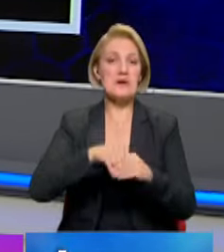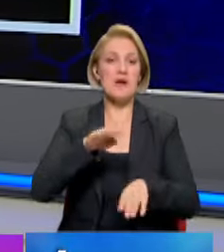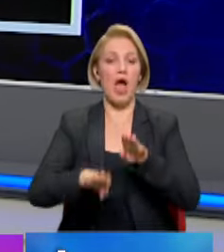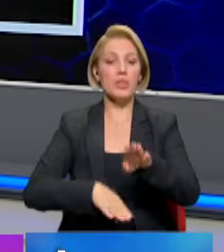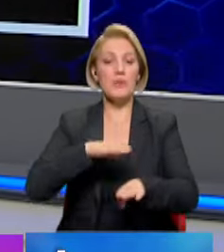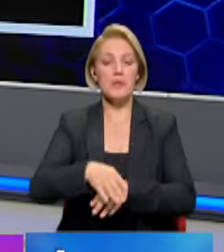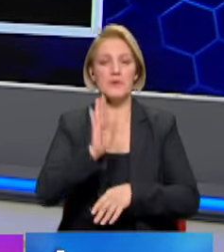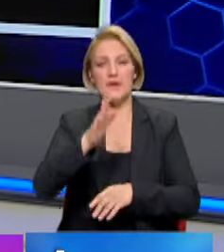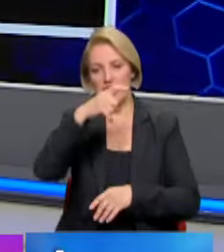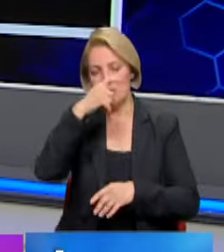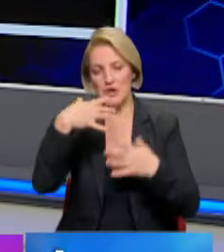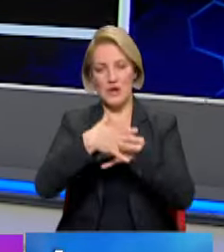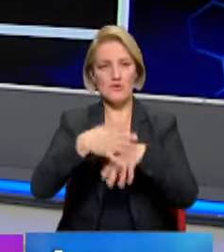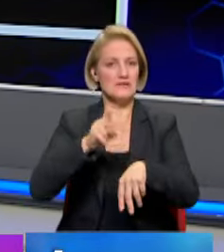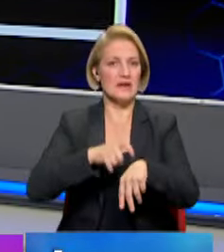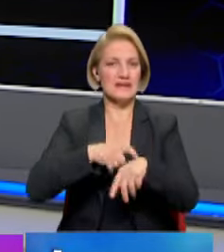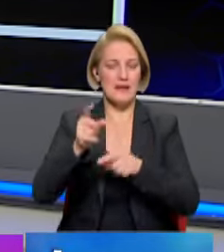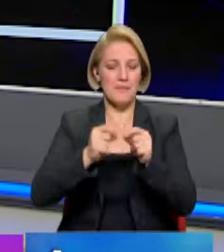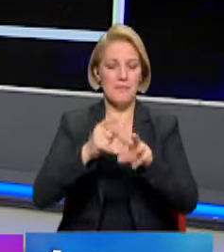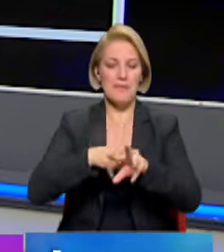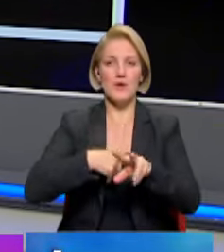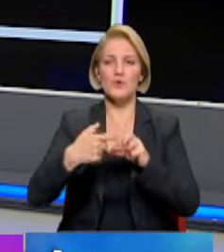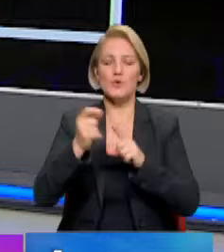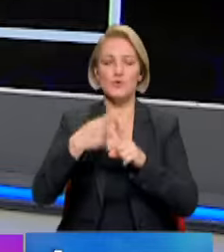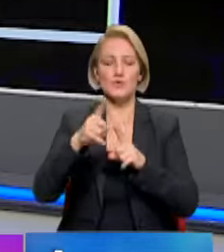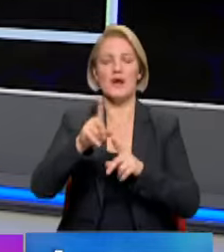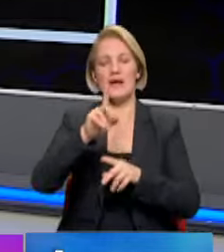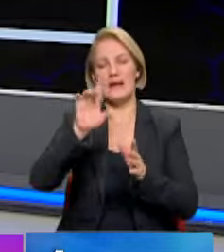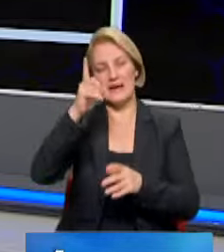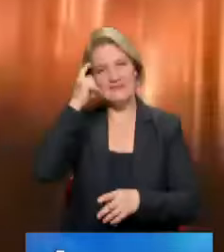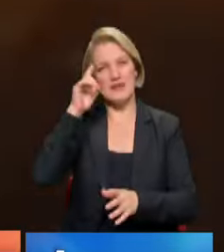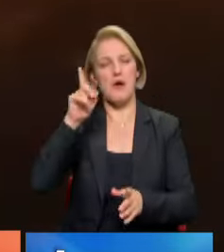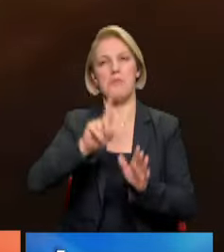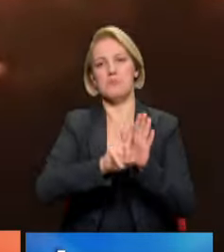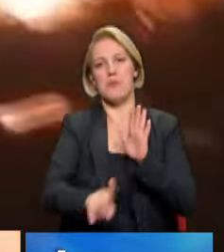Gece saatlerinde yine Beyrut'ta İsrail bombardımanı vardı.